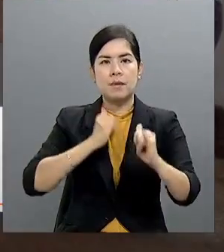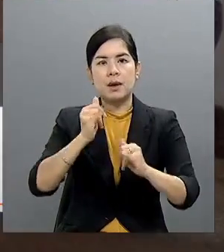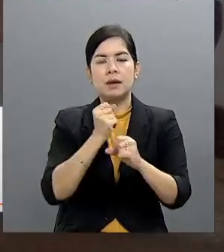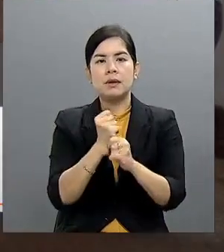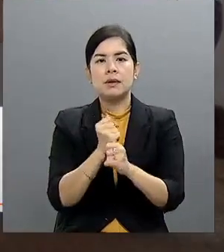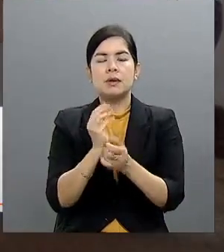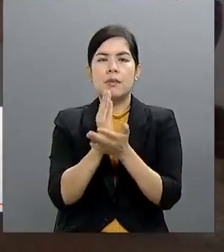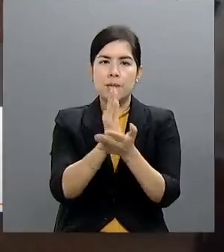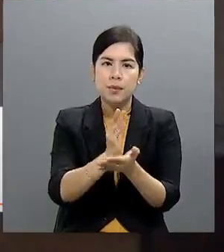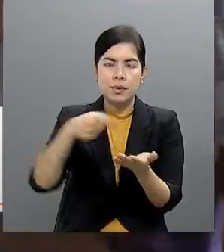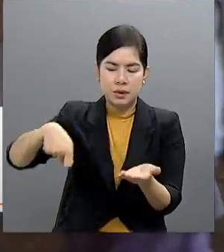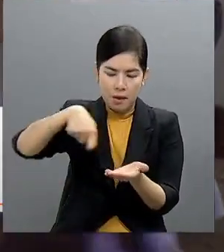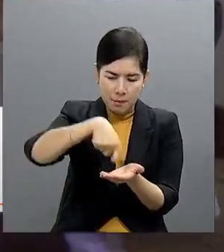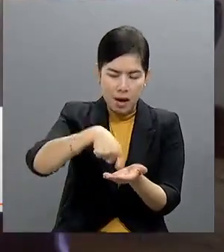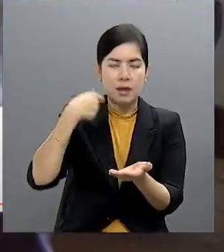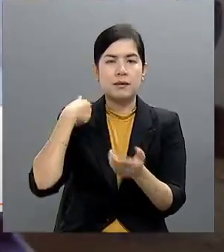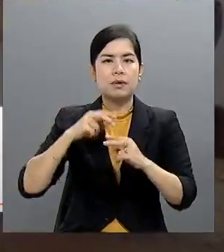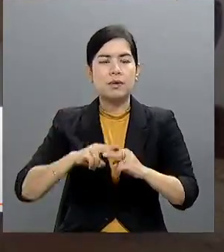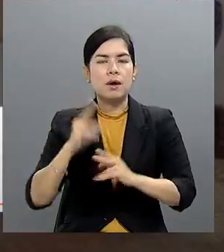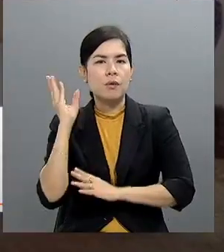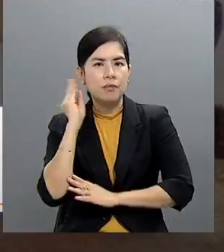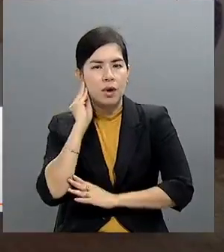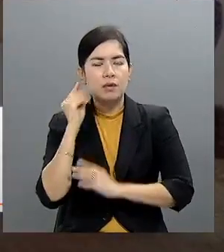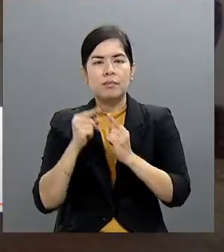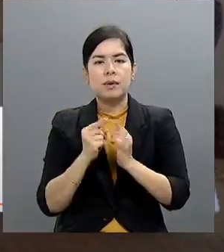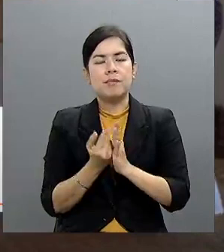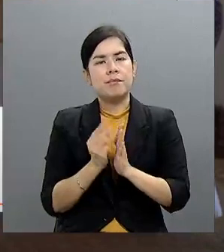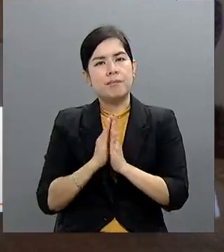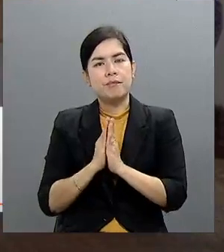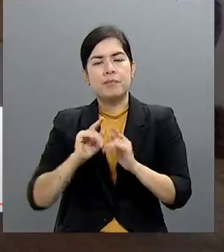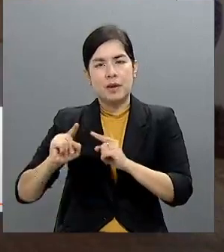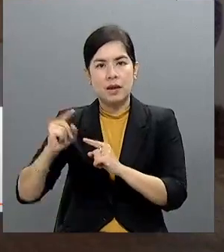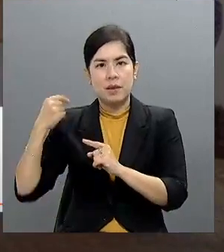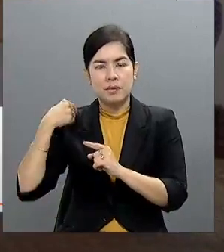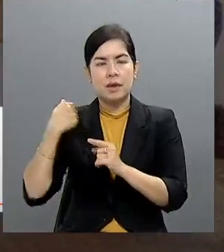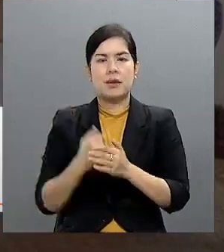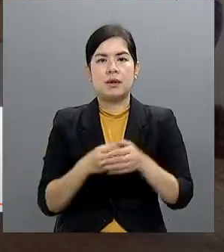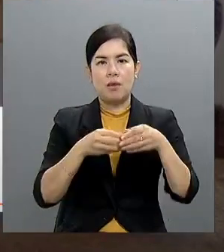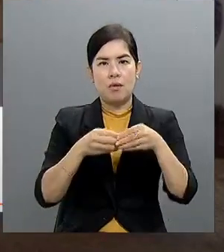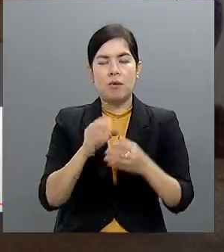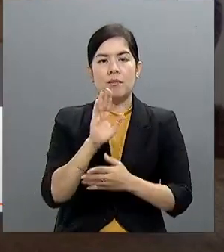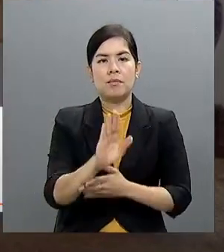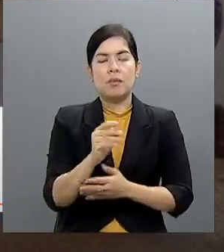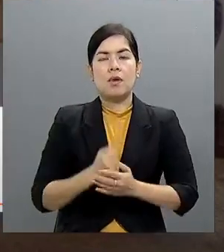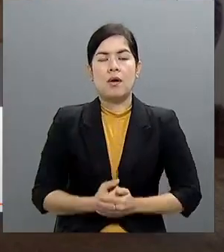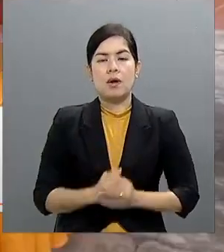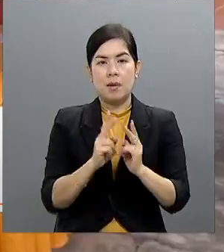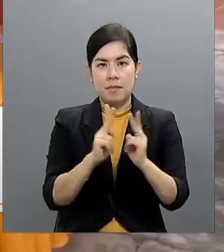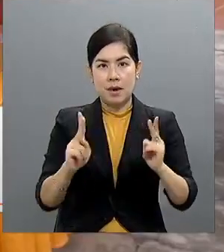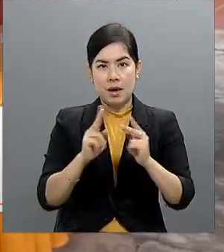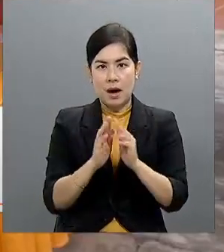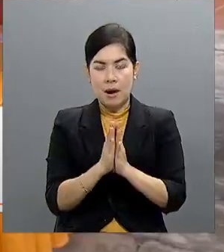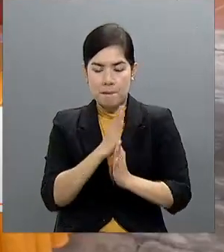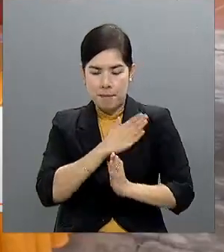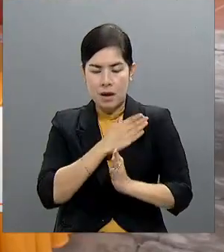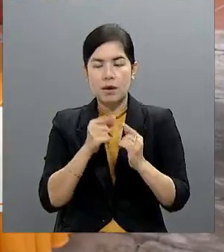เทศฟังธรรมในช่วงเข้าพรรษาทางคณะสงฆ์ก็ได้ทำหนังสือแจ้งให้ทุกวัดทราบนะคะว่าให้จัดกิจกรรมได้